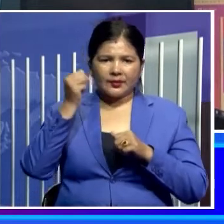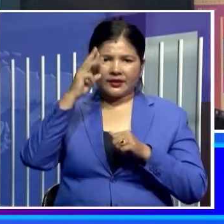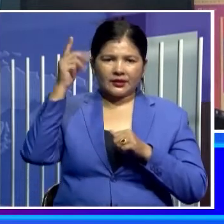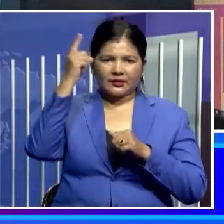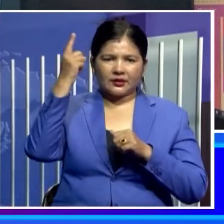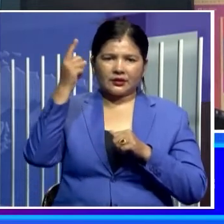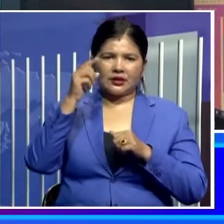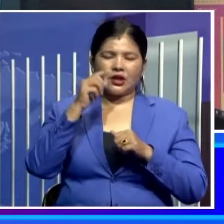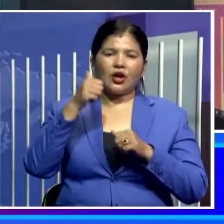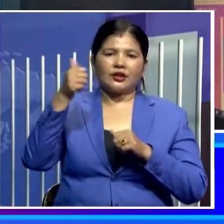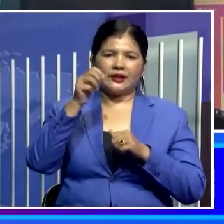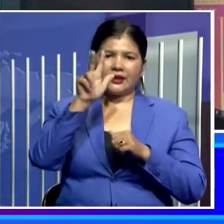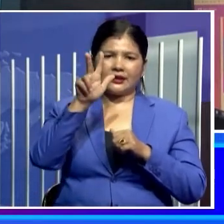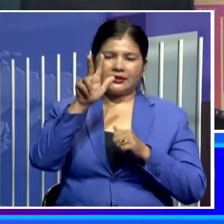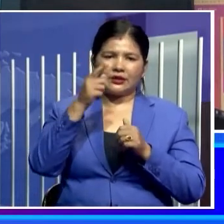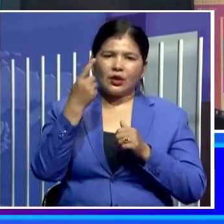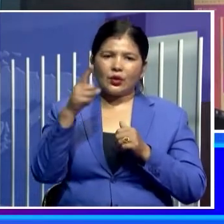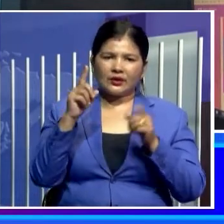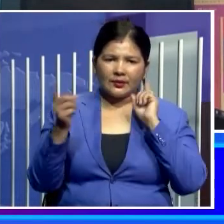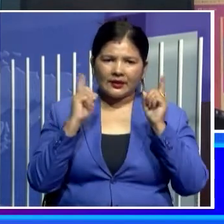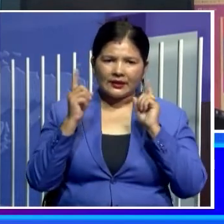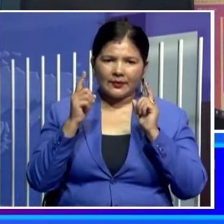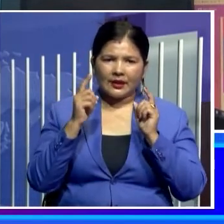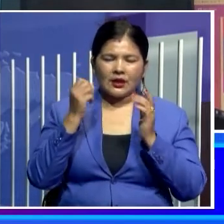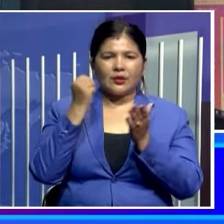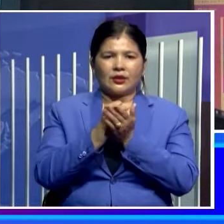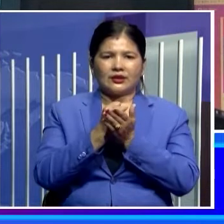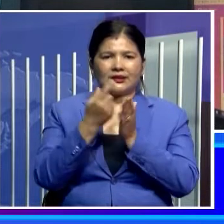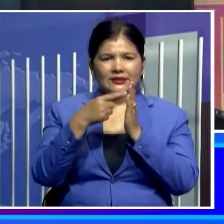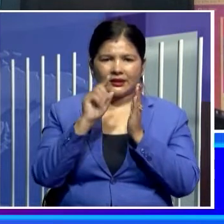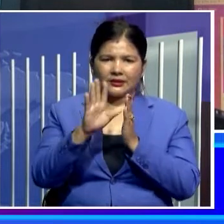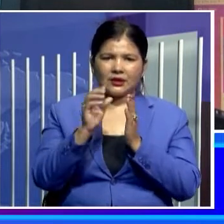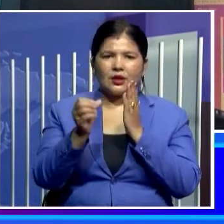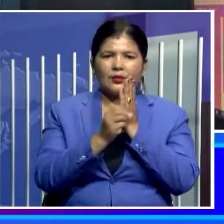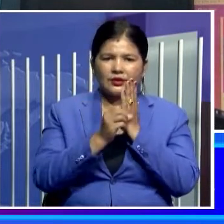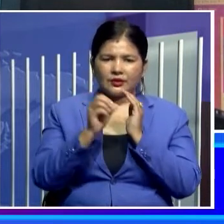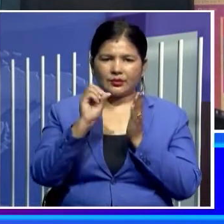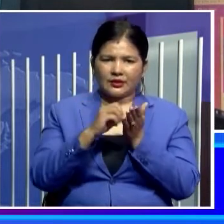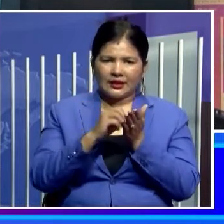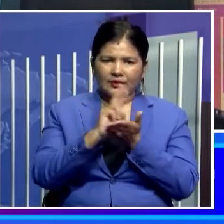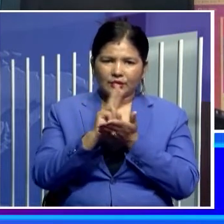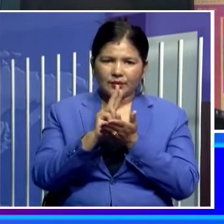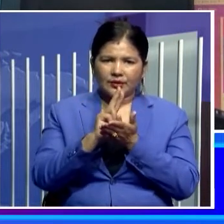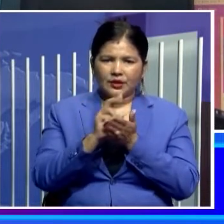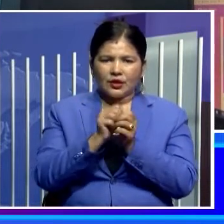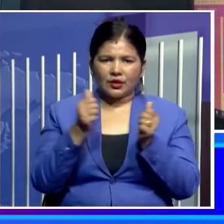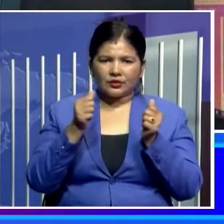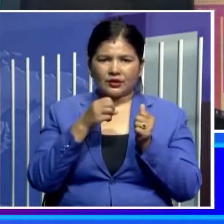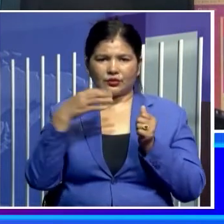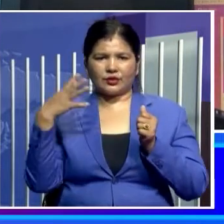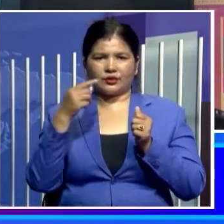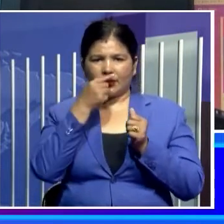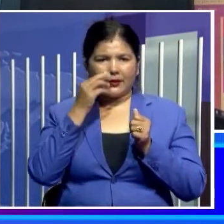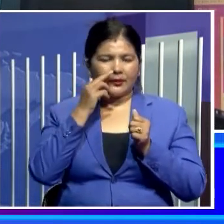अन्य 8 वटा पालिकामा चाहिँ मतदान कार्य जारी छ। अहिले पछिल्लो पटक आएको विवरण अनुसार सुर्खेतको